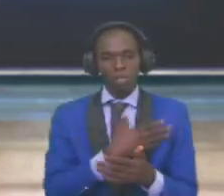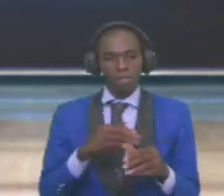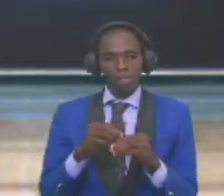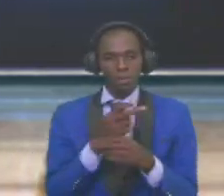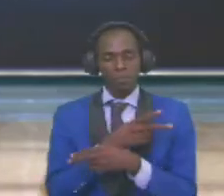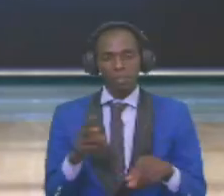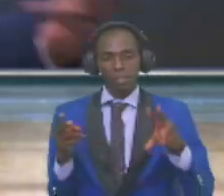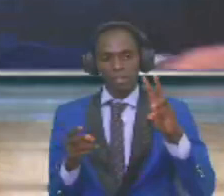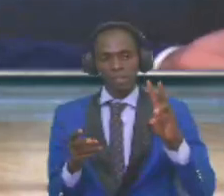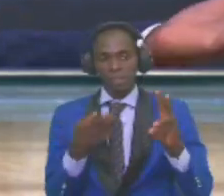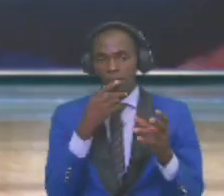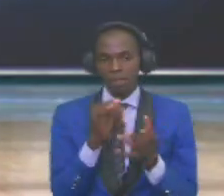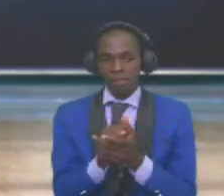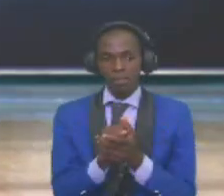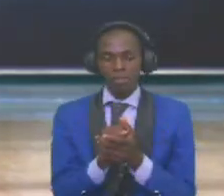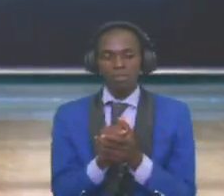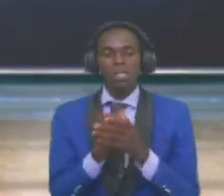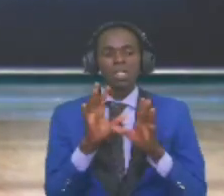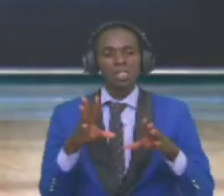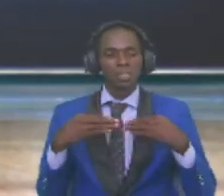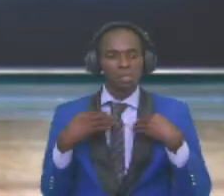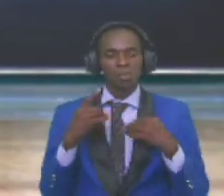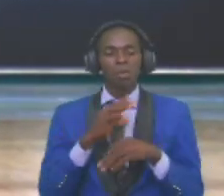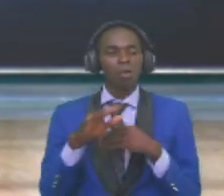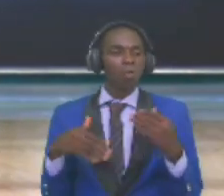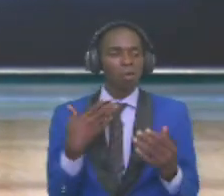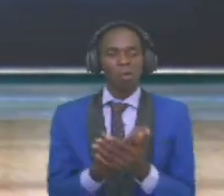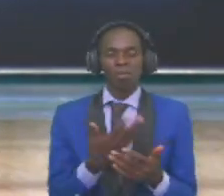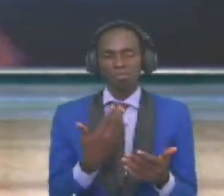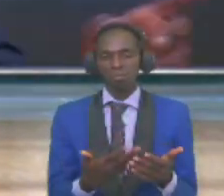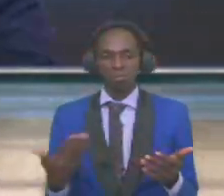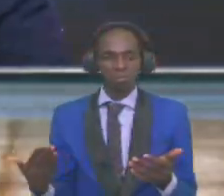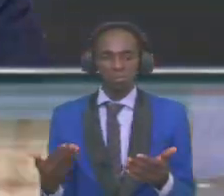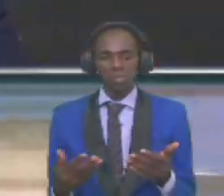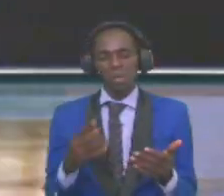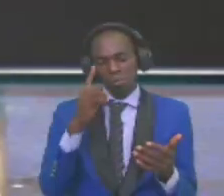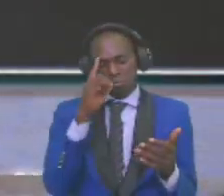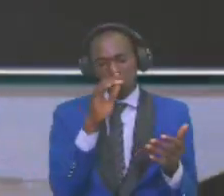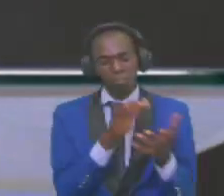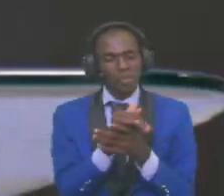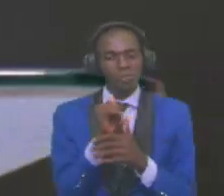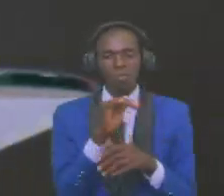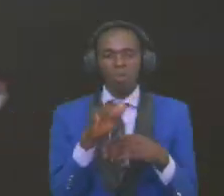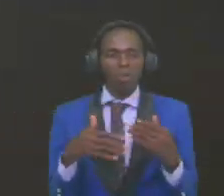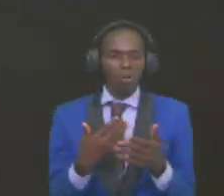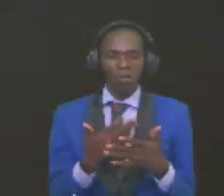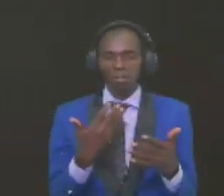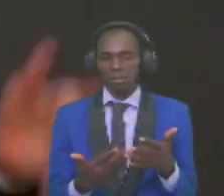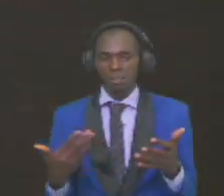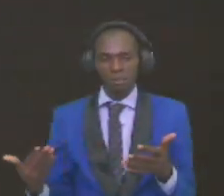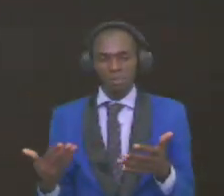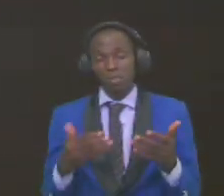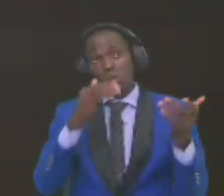baisser cette excuse tout c'est la charité elle croit que c'est la